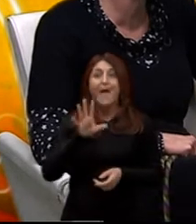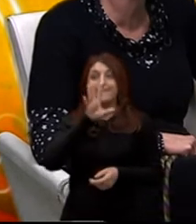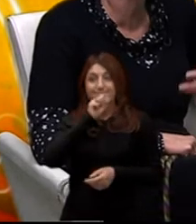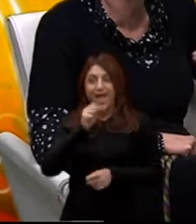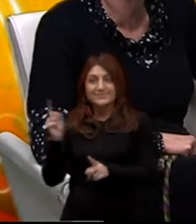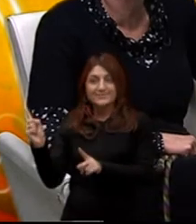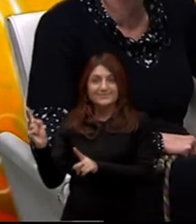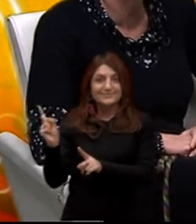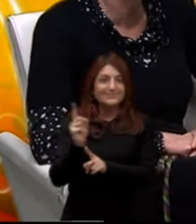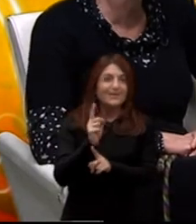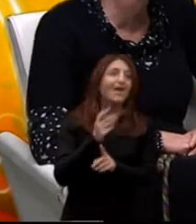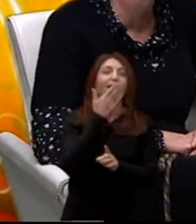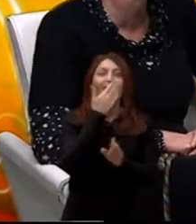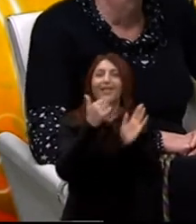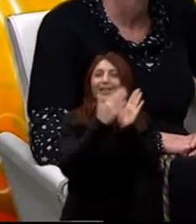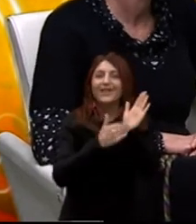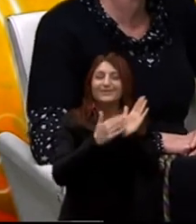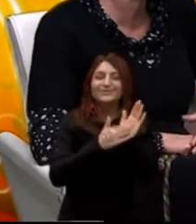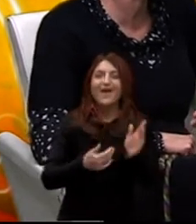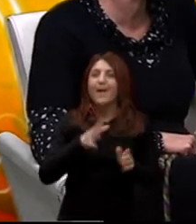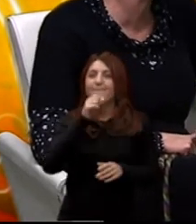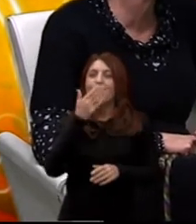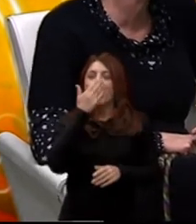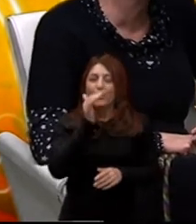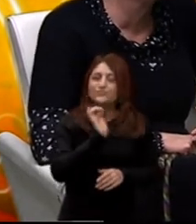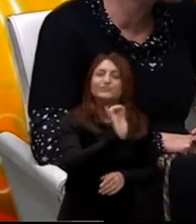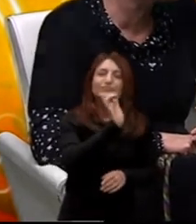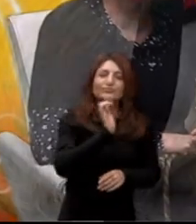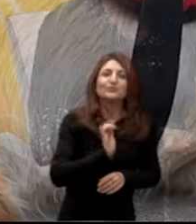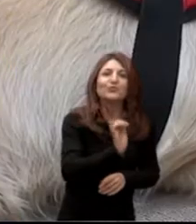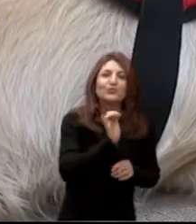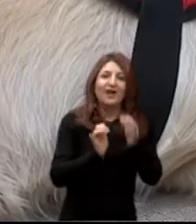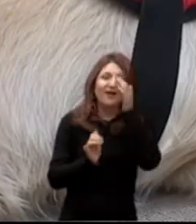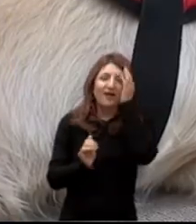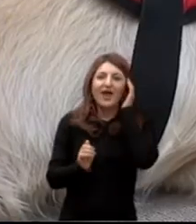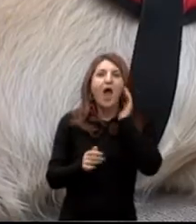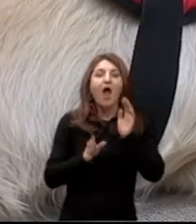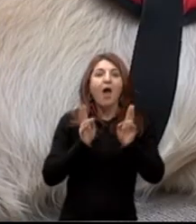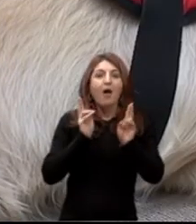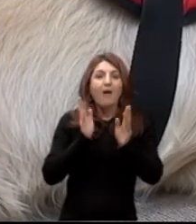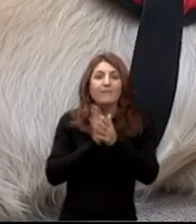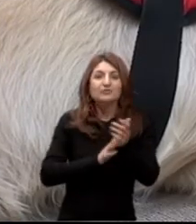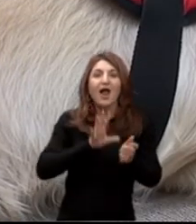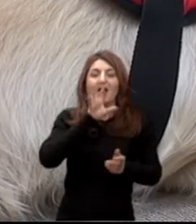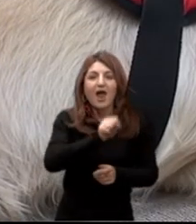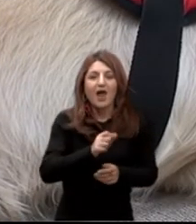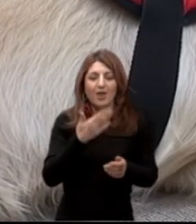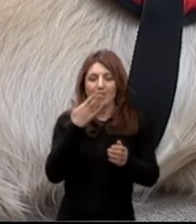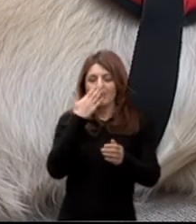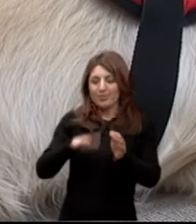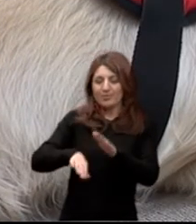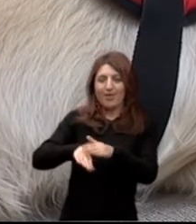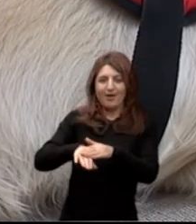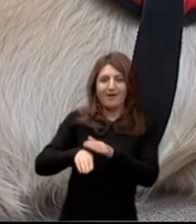do tog djeteta, kad ga poliže, kad mu gura, znači pas će gurati na komandu, zalajat će na komandu, daće šapu